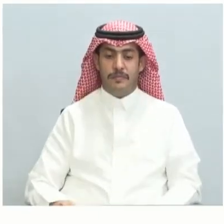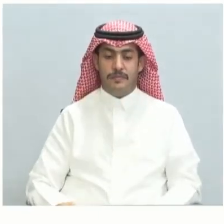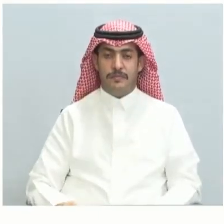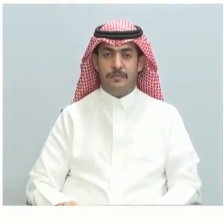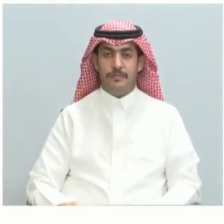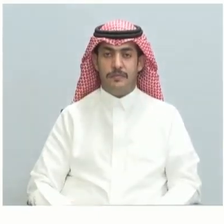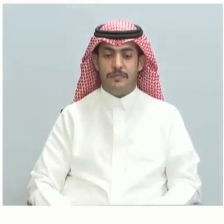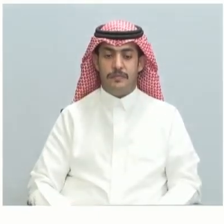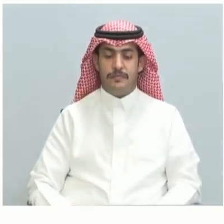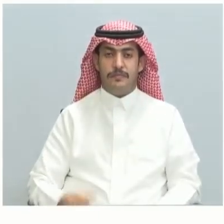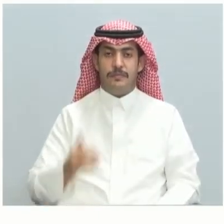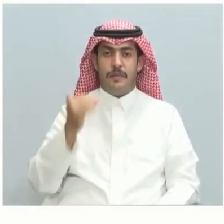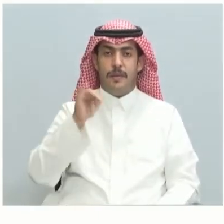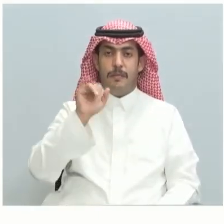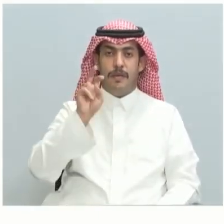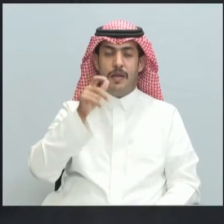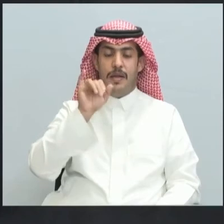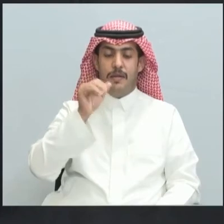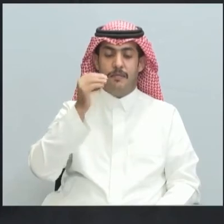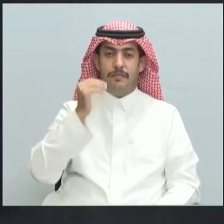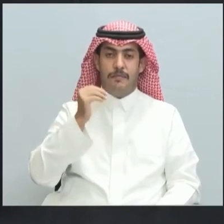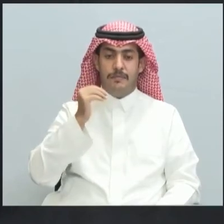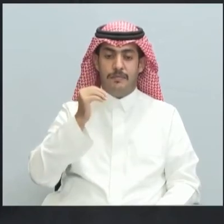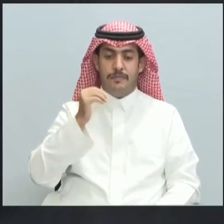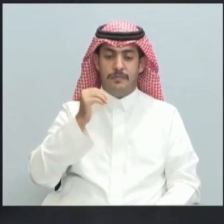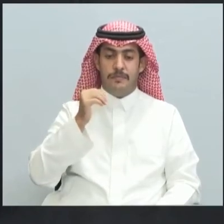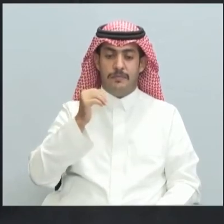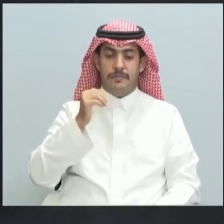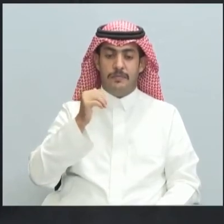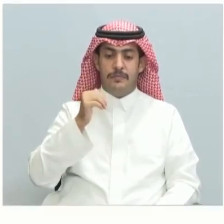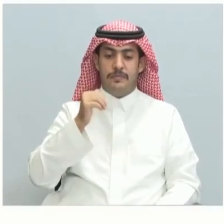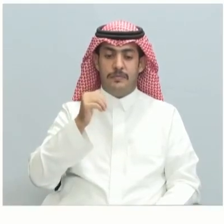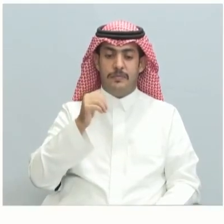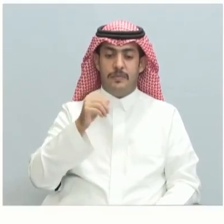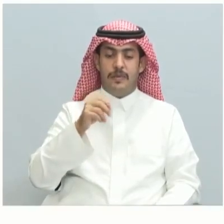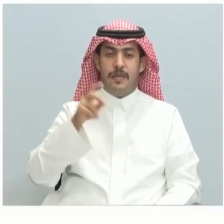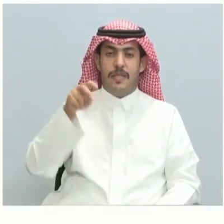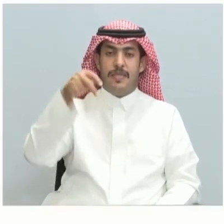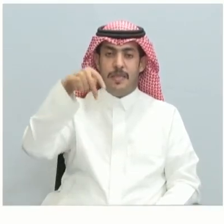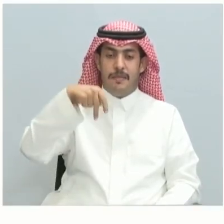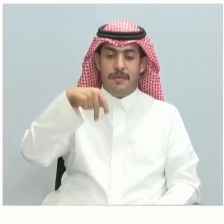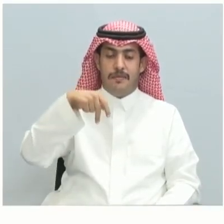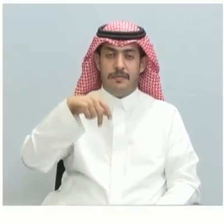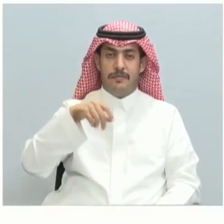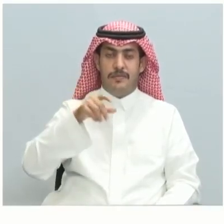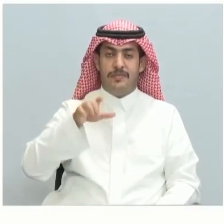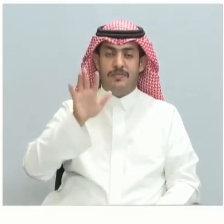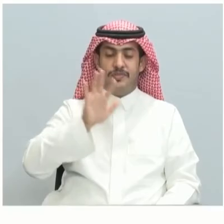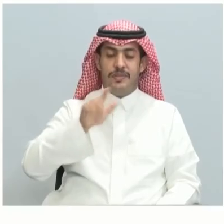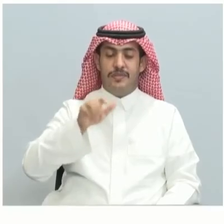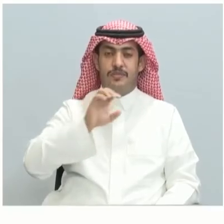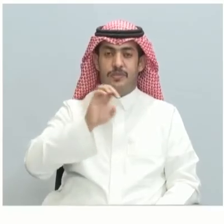وثلاثون طيب المقام ماذا اضع فيه نفس المقام ثمانيه اذا يكون المقام ثمانيه اذا بهذا الشكل